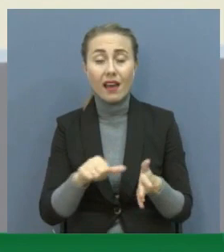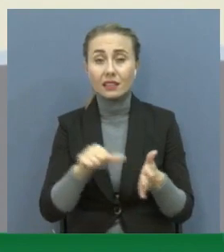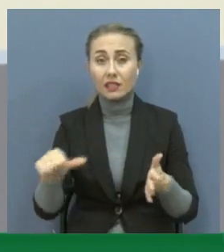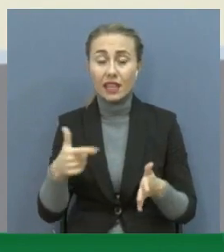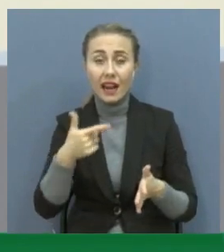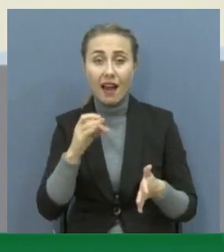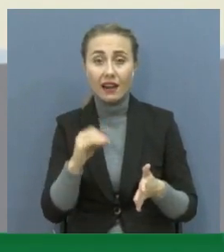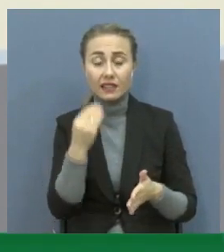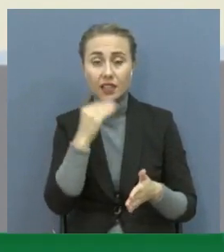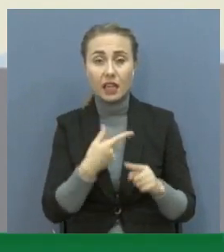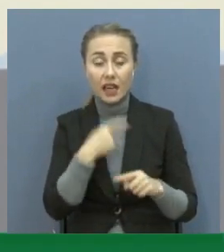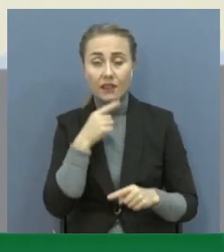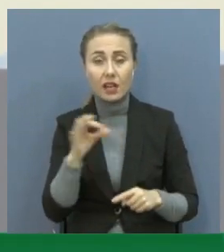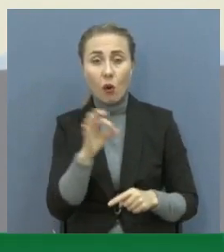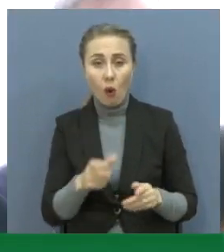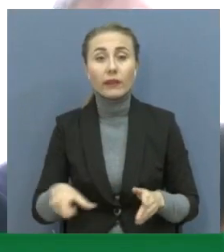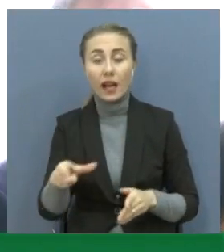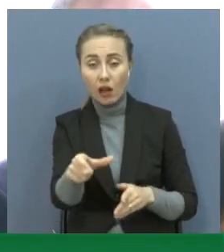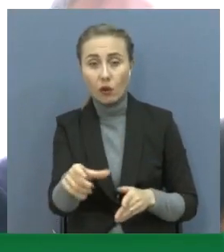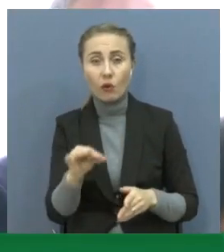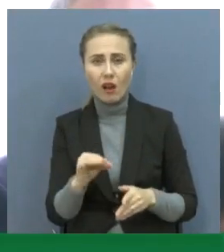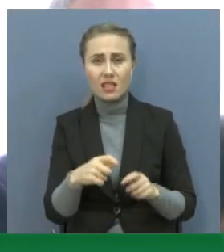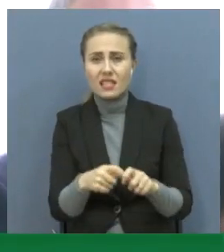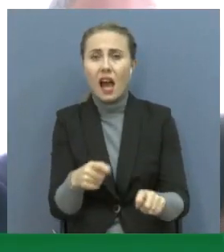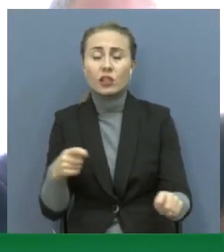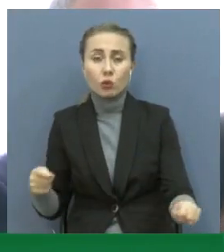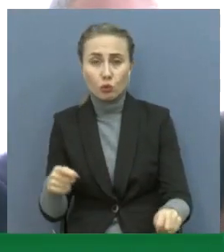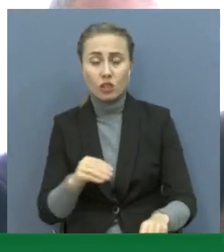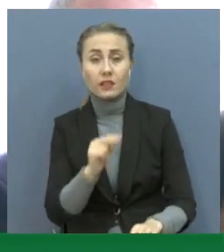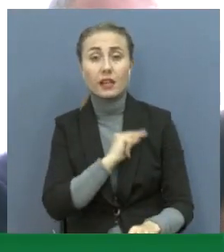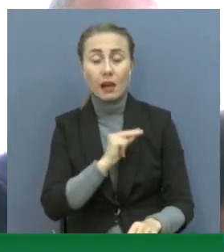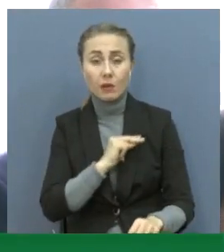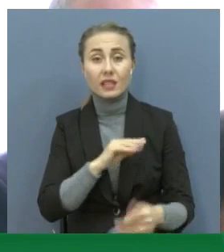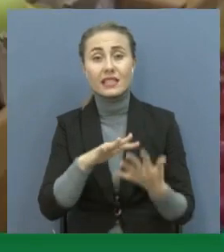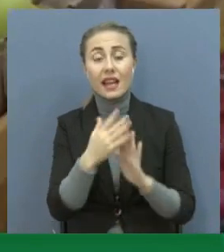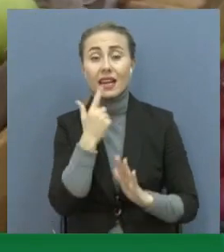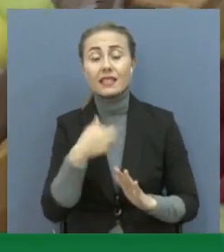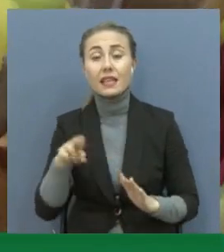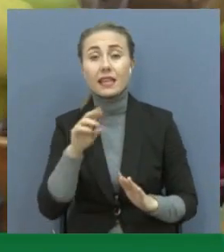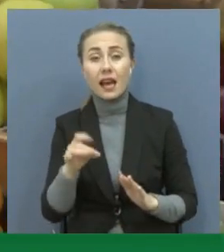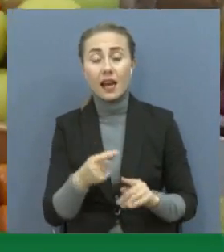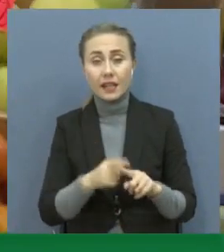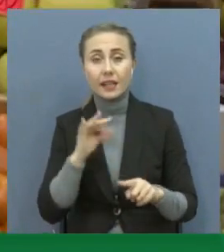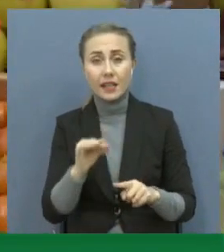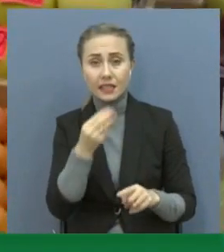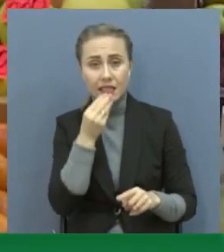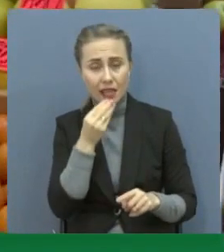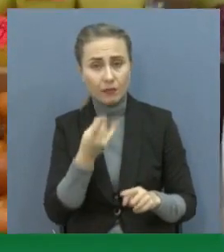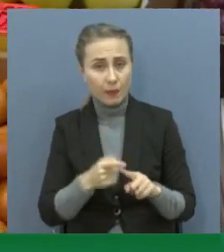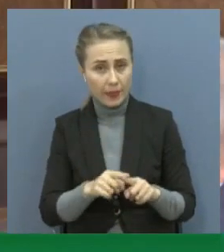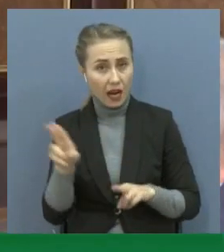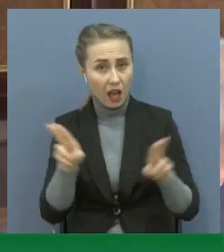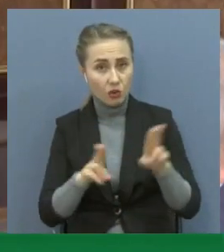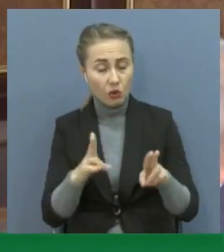гарантии качества. Говорили и о дорогах, вернее, о затянувшихся работах в селе Красный Яр. Цены на продукты питания держать на